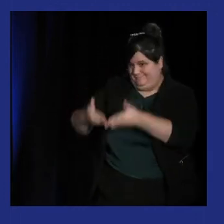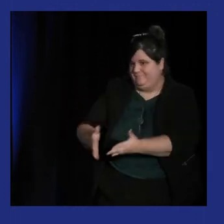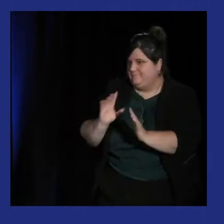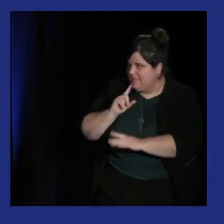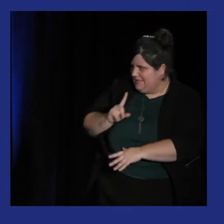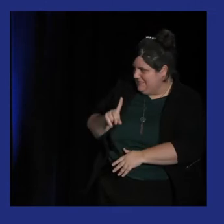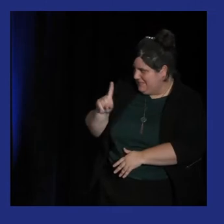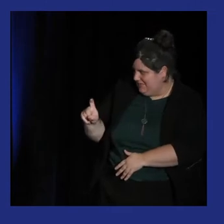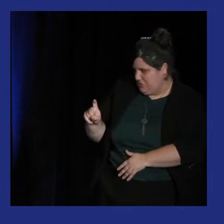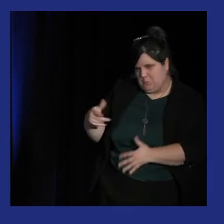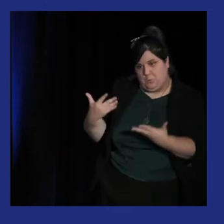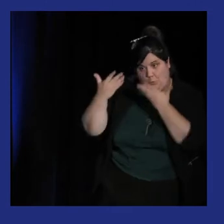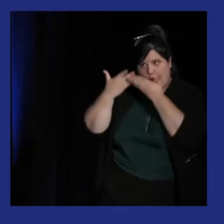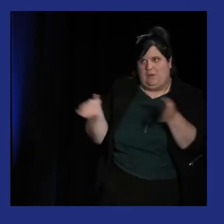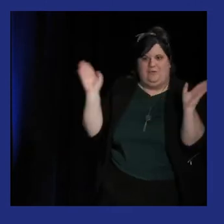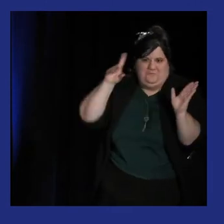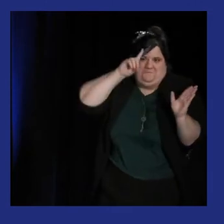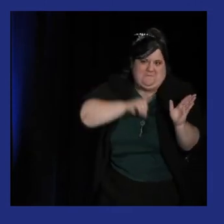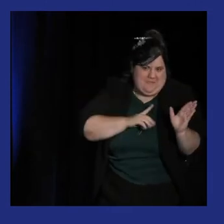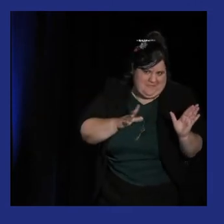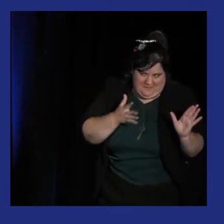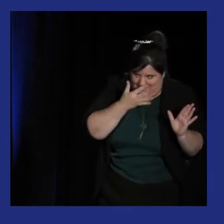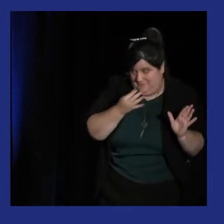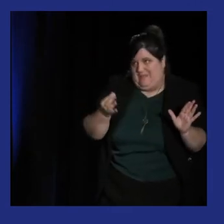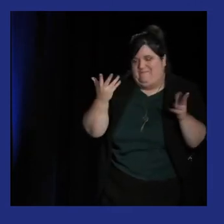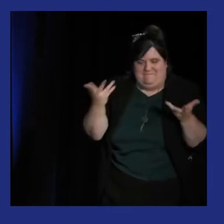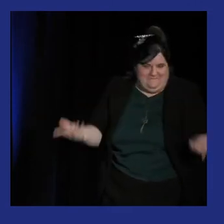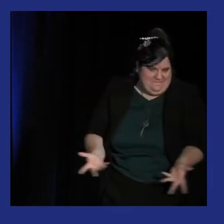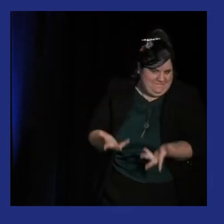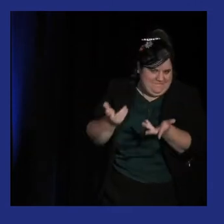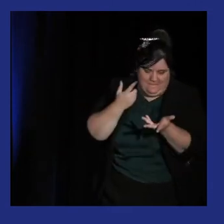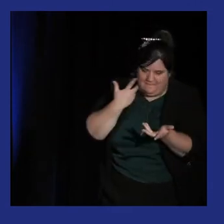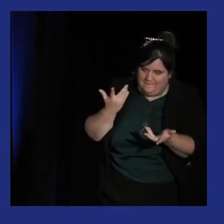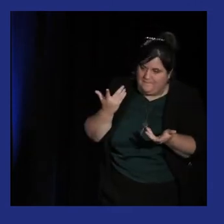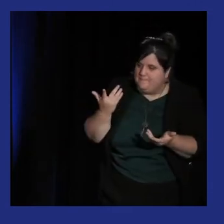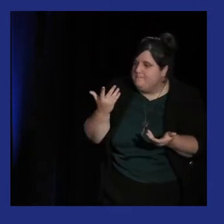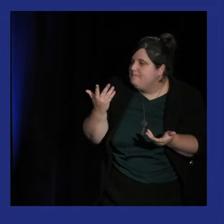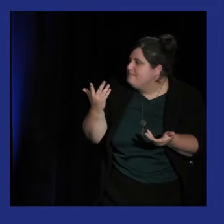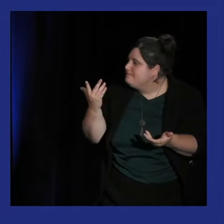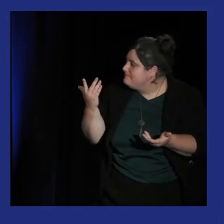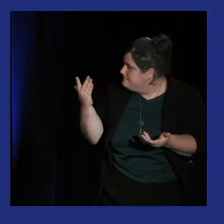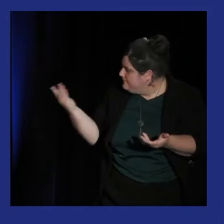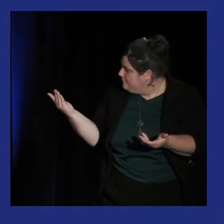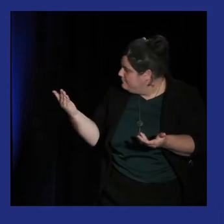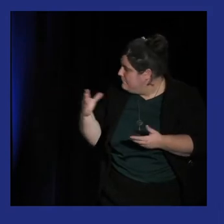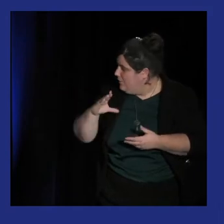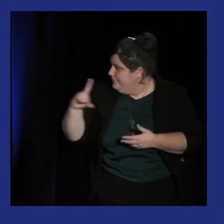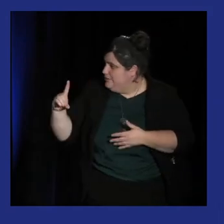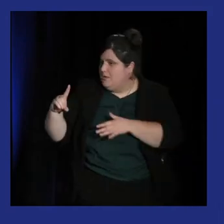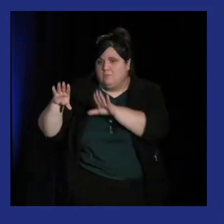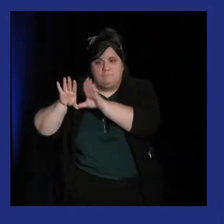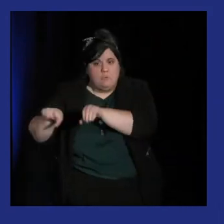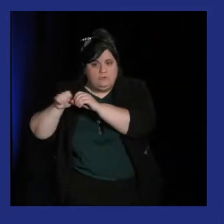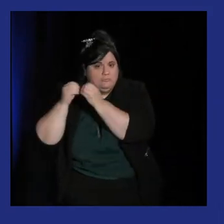très très large et encore une fois volontairement un peu naïve tout simplement quand on édite en un disque enfin